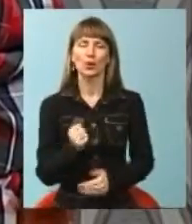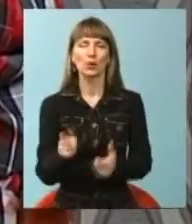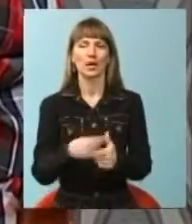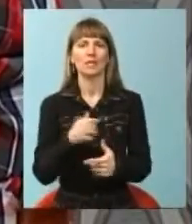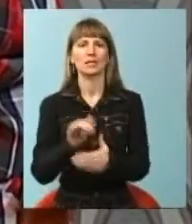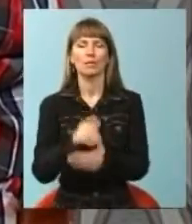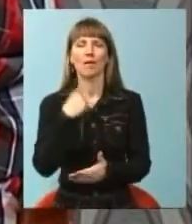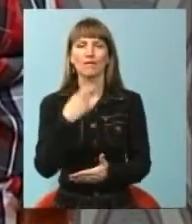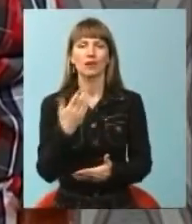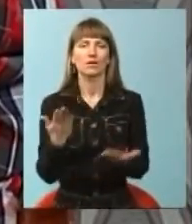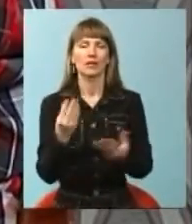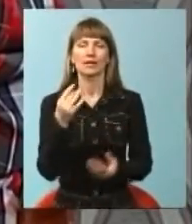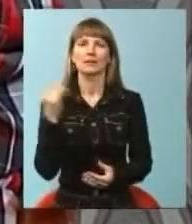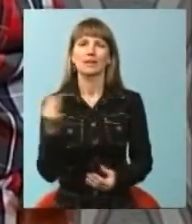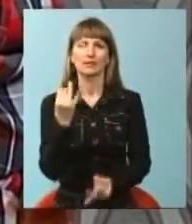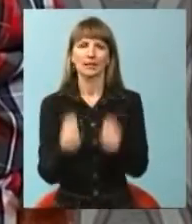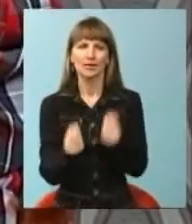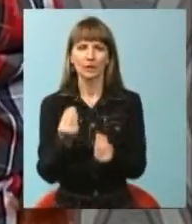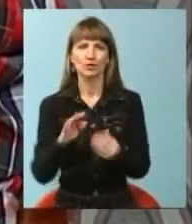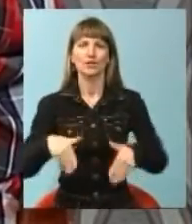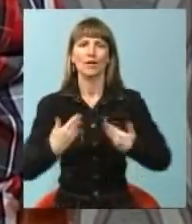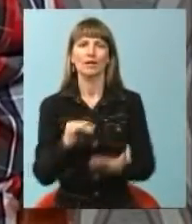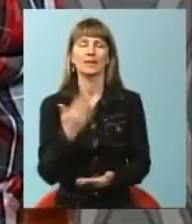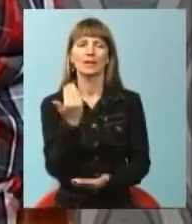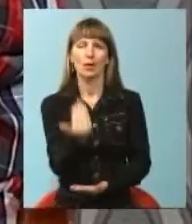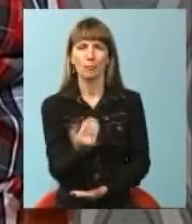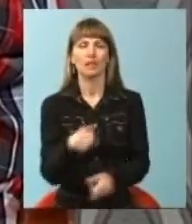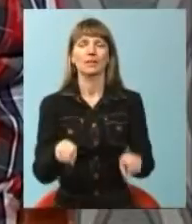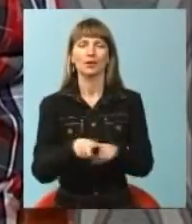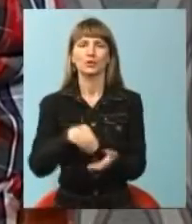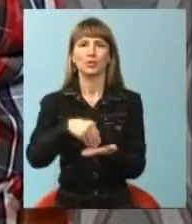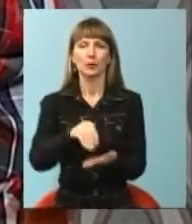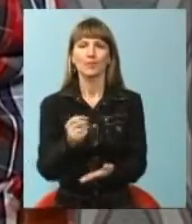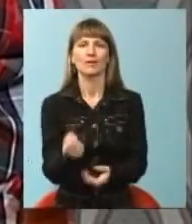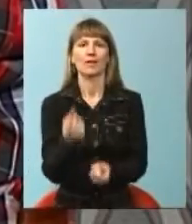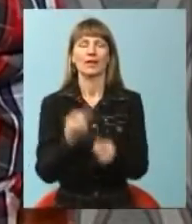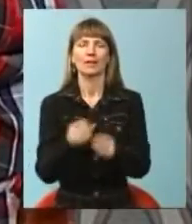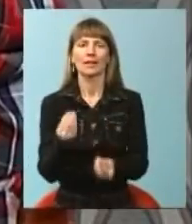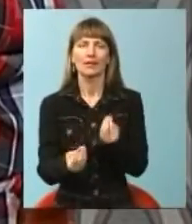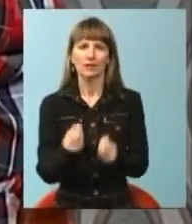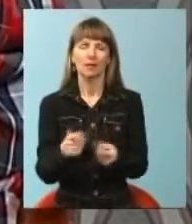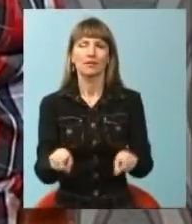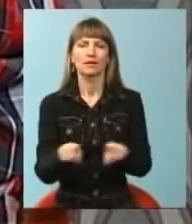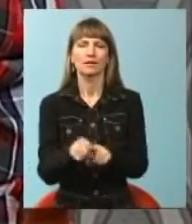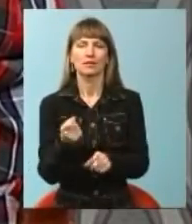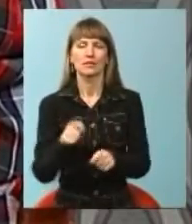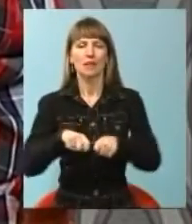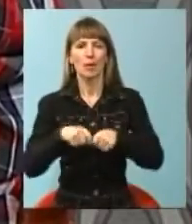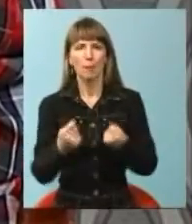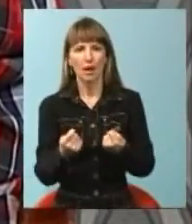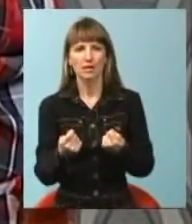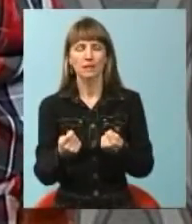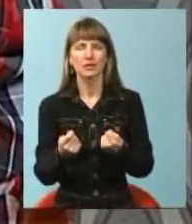що я купив таку класну іграшку, раджу і тобі. Ти також її купуєш і виявляється, що ця іграшка, вона трішки швидко або зламалася,